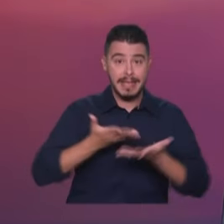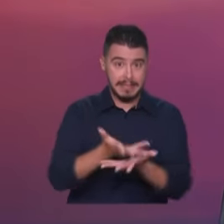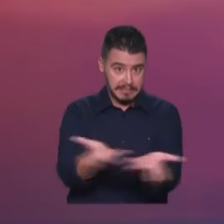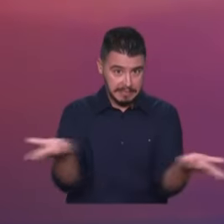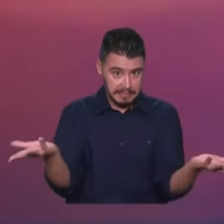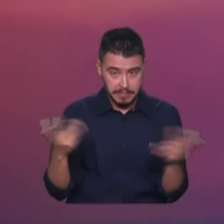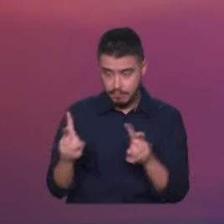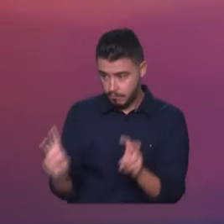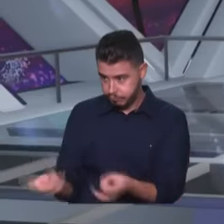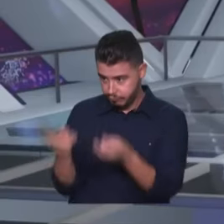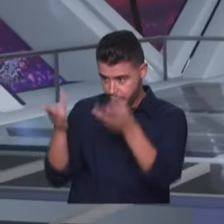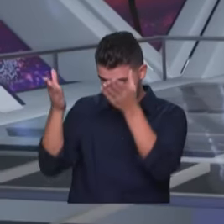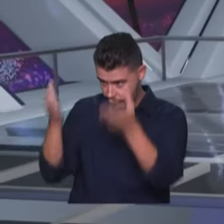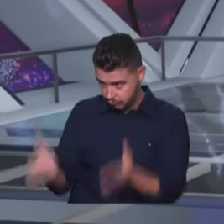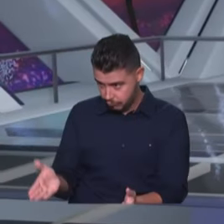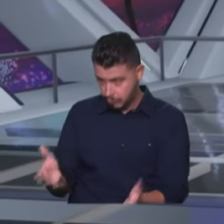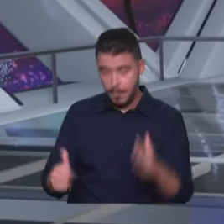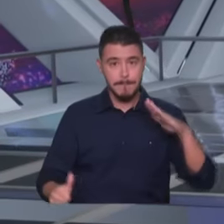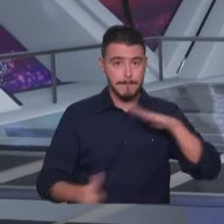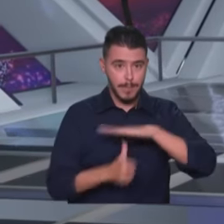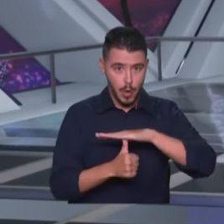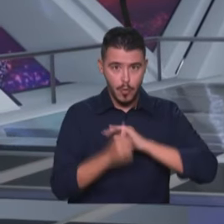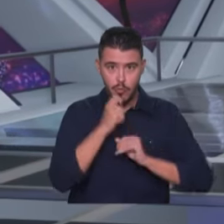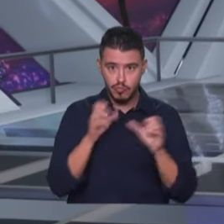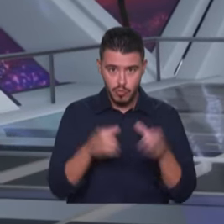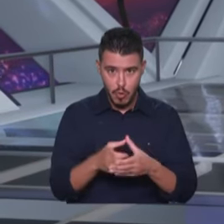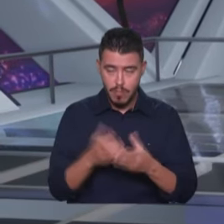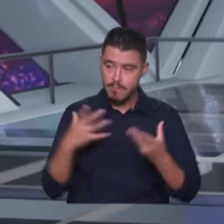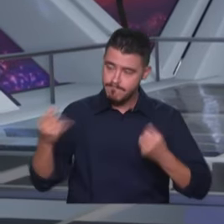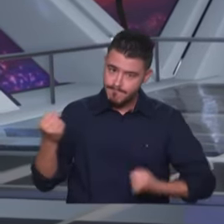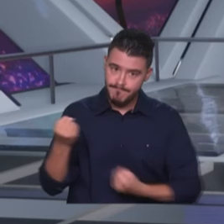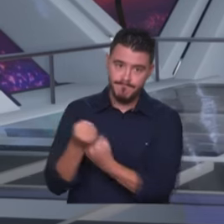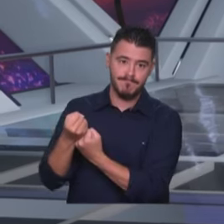πέρυσι, τον κάνατε πρόεδρο του κόμματος και τον στηρίξατε.